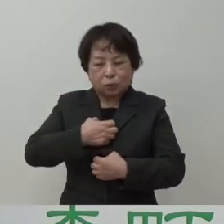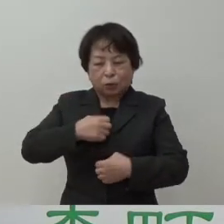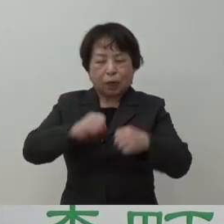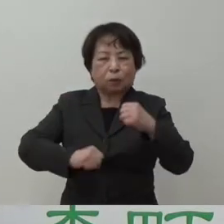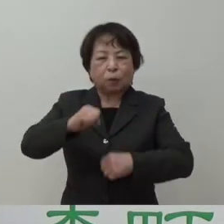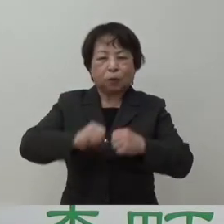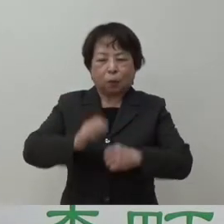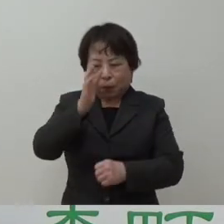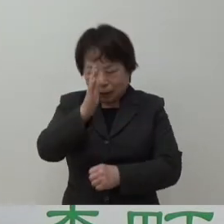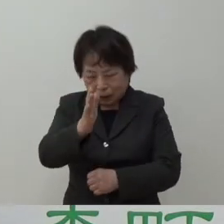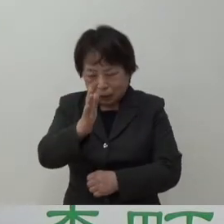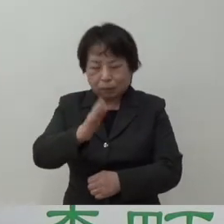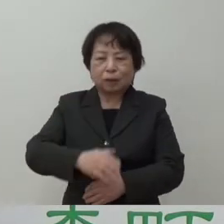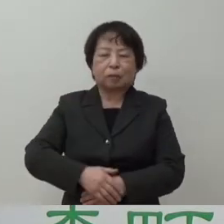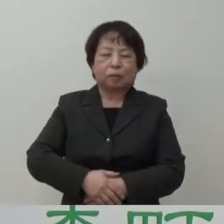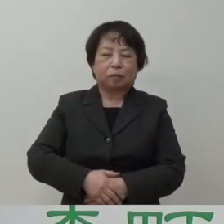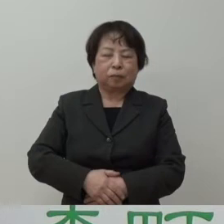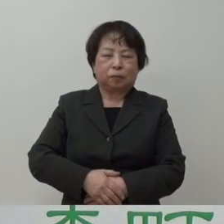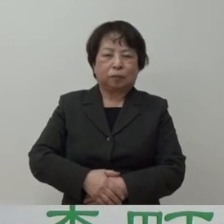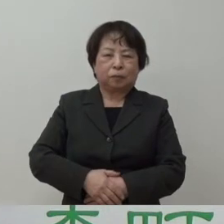お願いします。